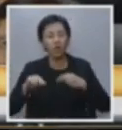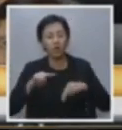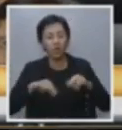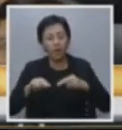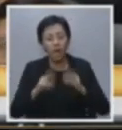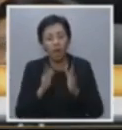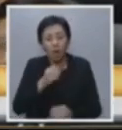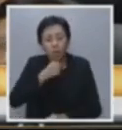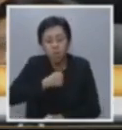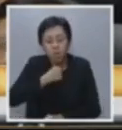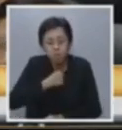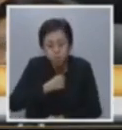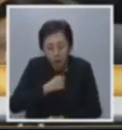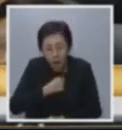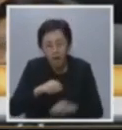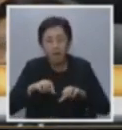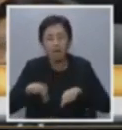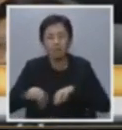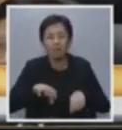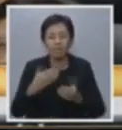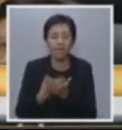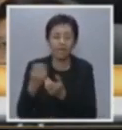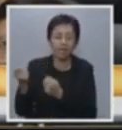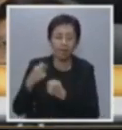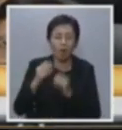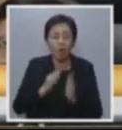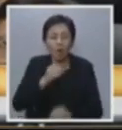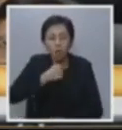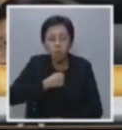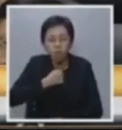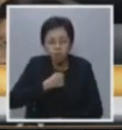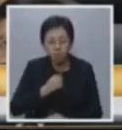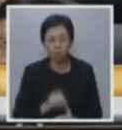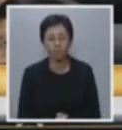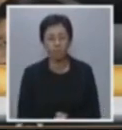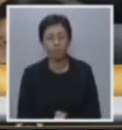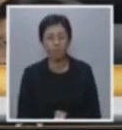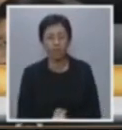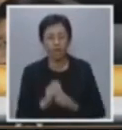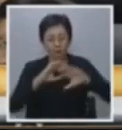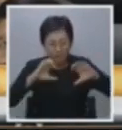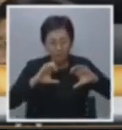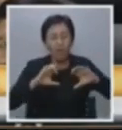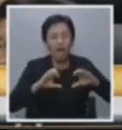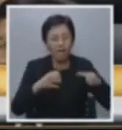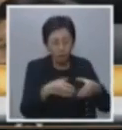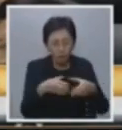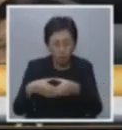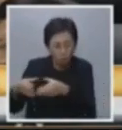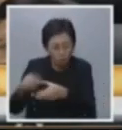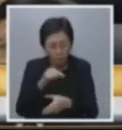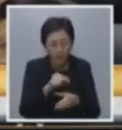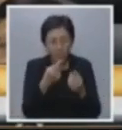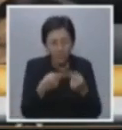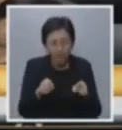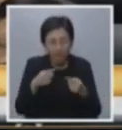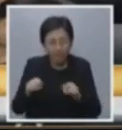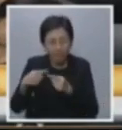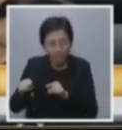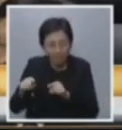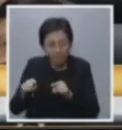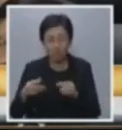ผู้สูงอายุด้วยการจัดเบี้ยผู้สูงอายุแต่ละรัฐบาลก็จะมีภาพจำที่แตกต่างกันไปเพียงแต่สำหรับรัฐบ